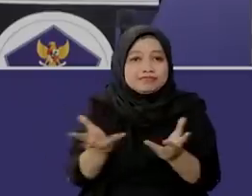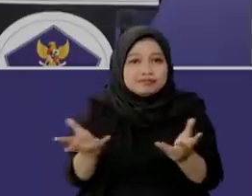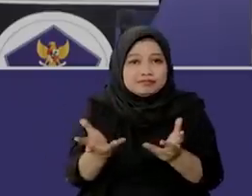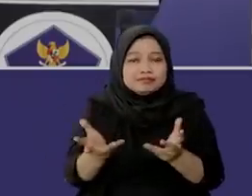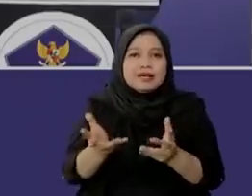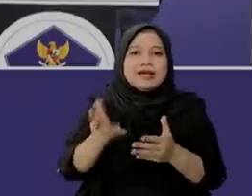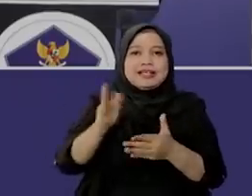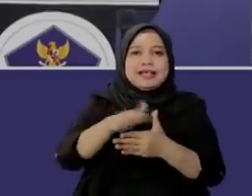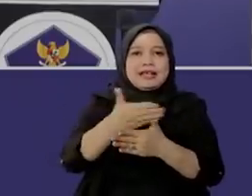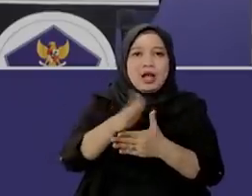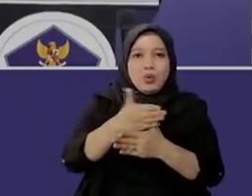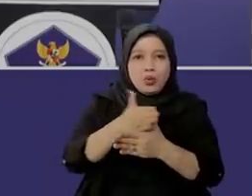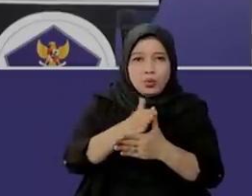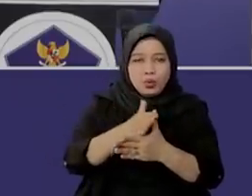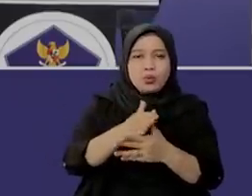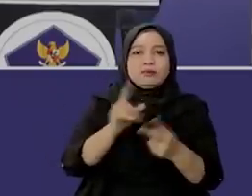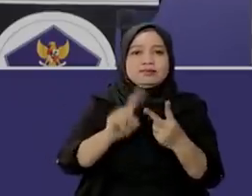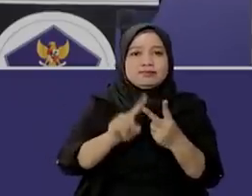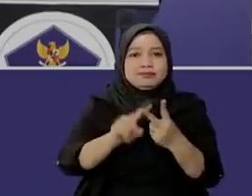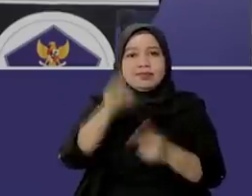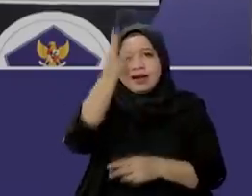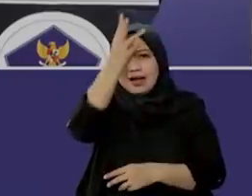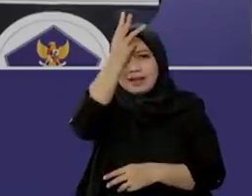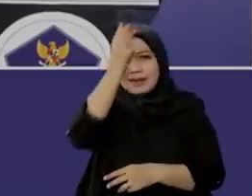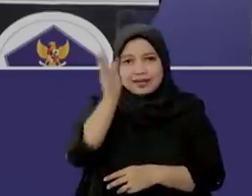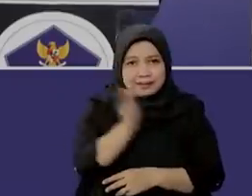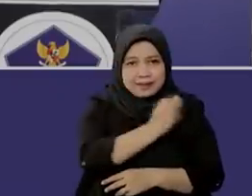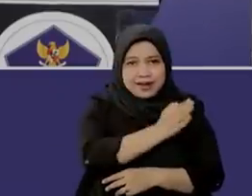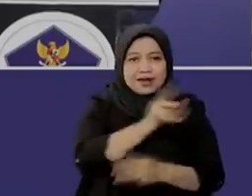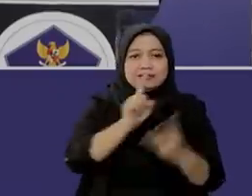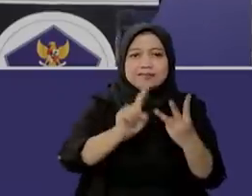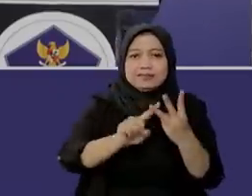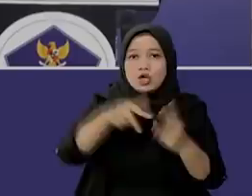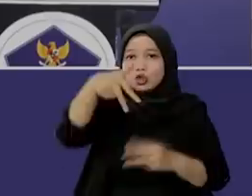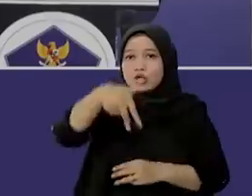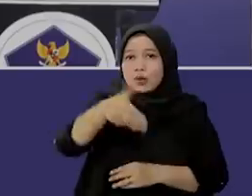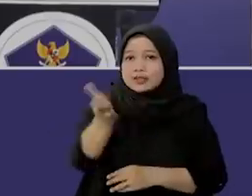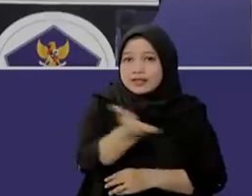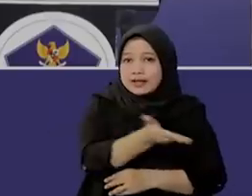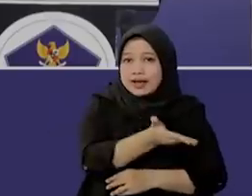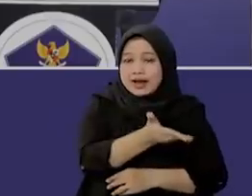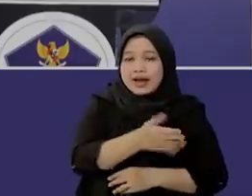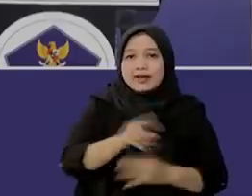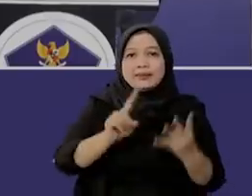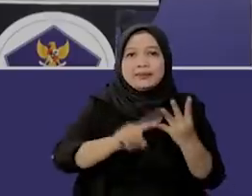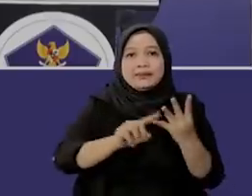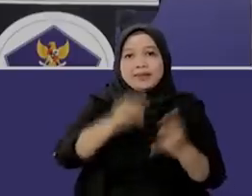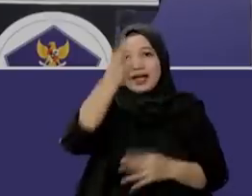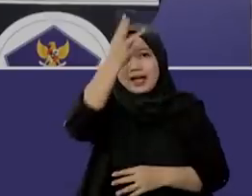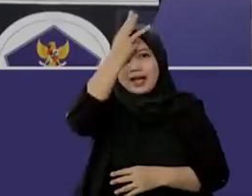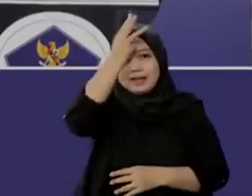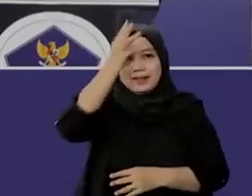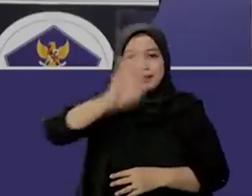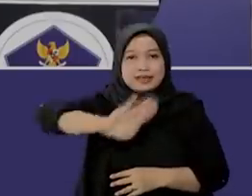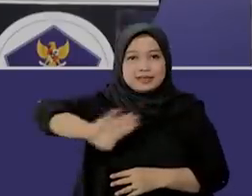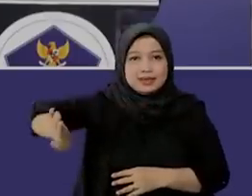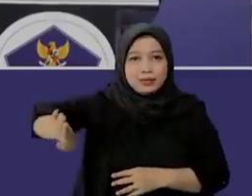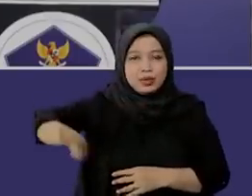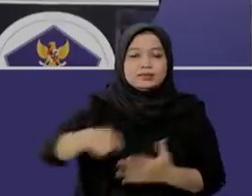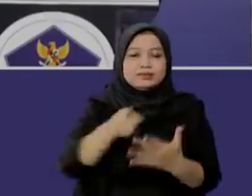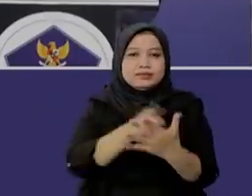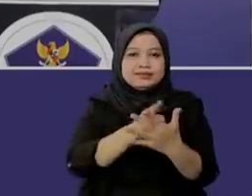provinsi Riau Kalimantan Barat Sulawesi Tenggara Kalimantan timur